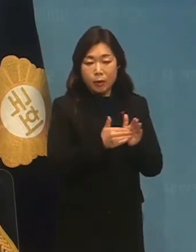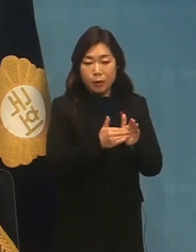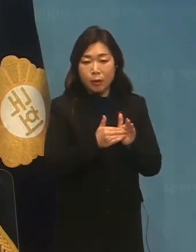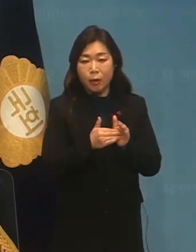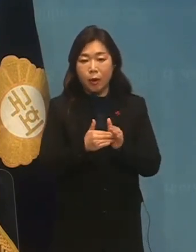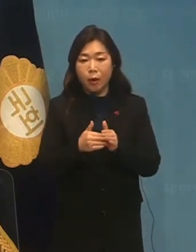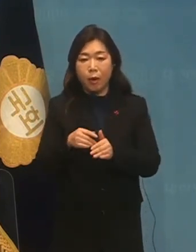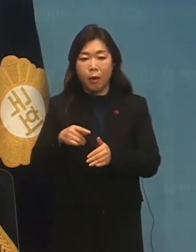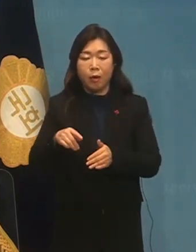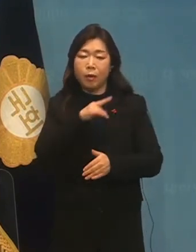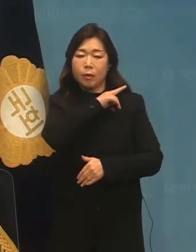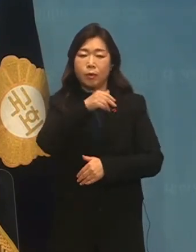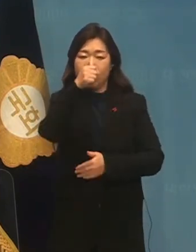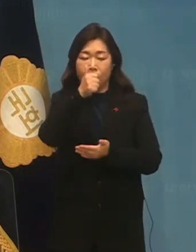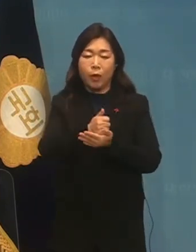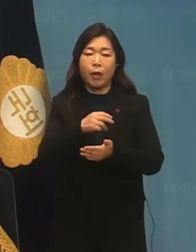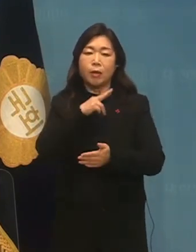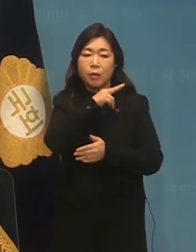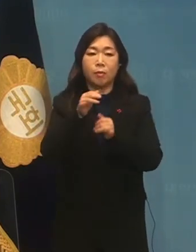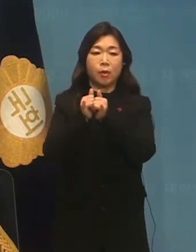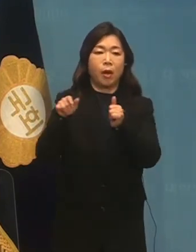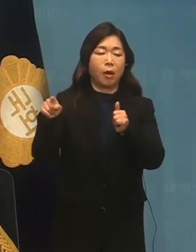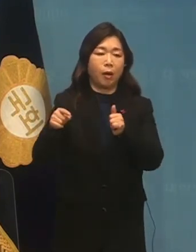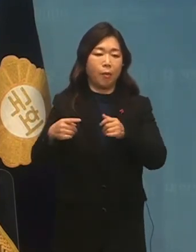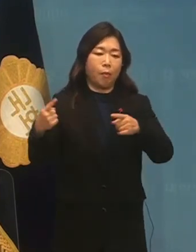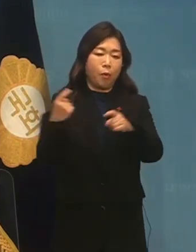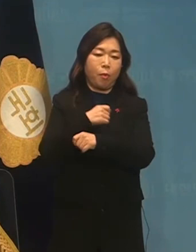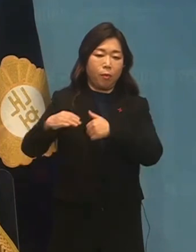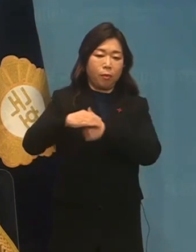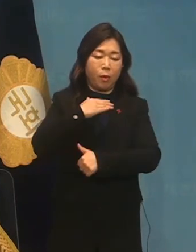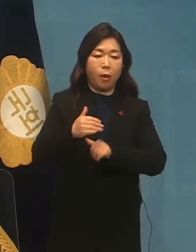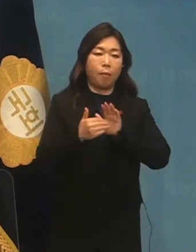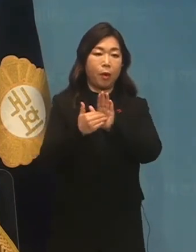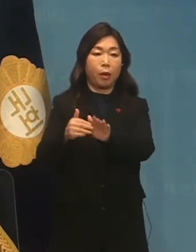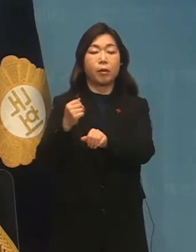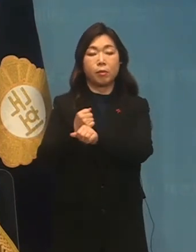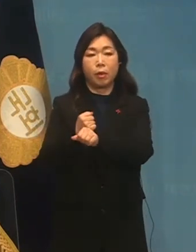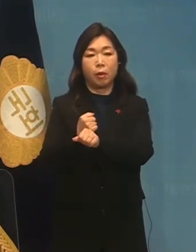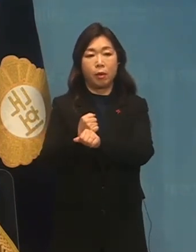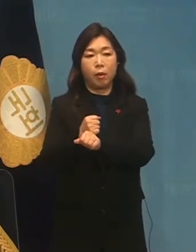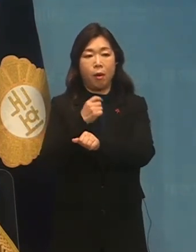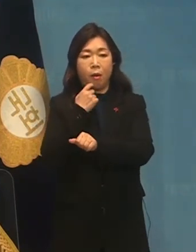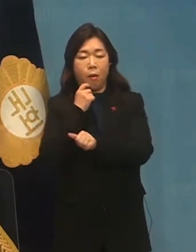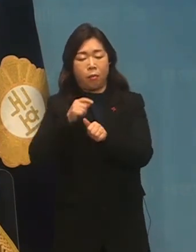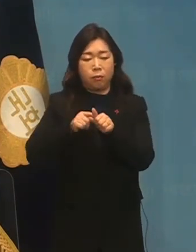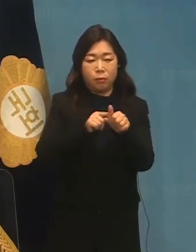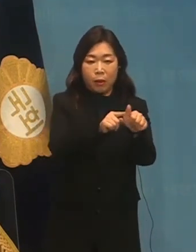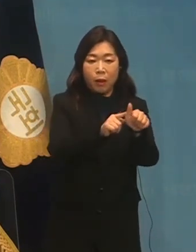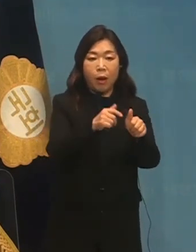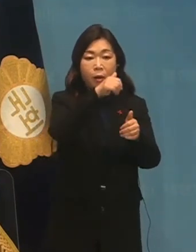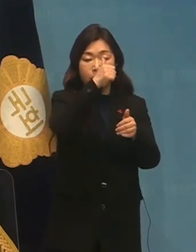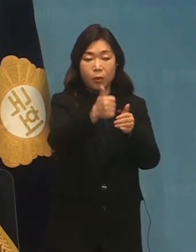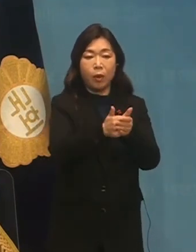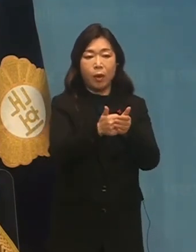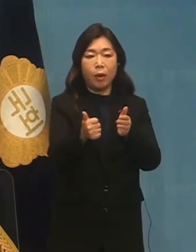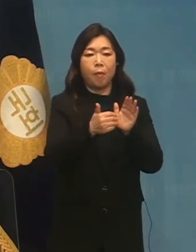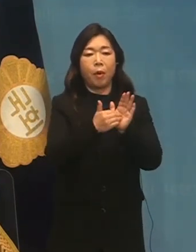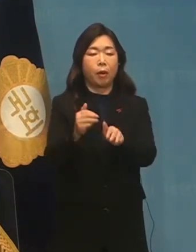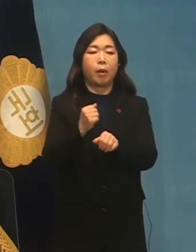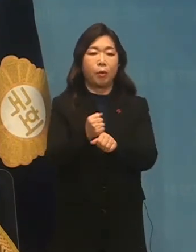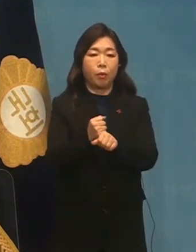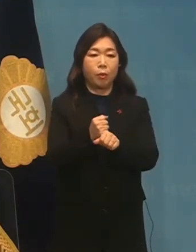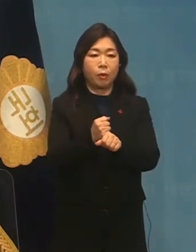보복 행위를 막겠습니다. 스토킹 처벌법을 강화하고 반의사 불벌죄 규정은